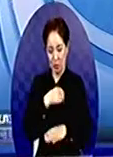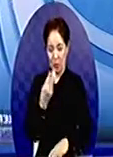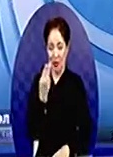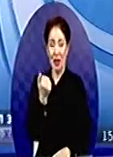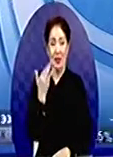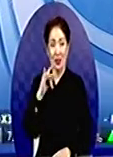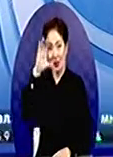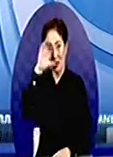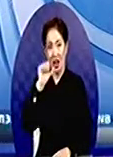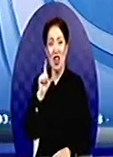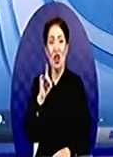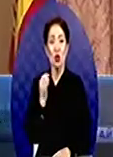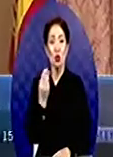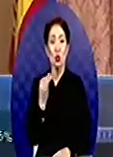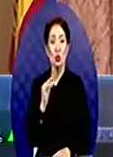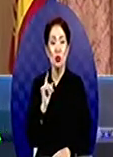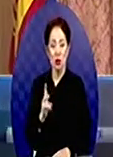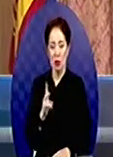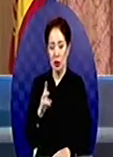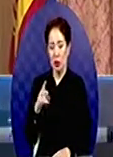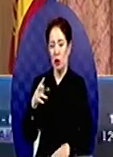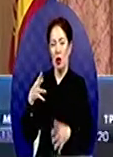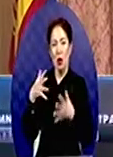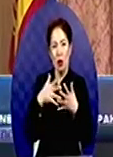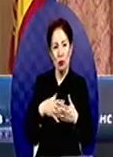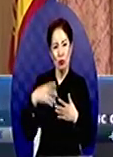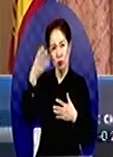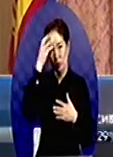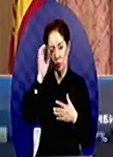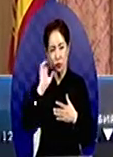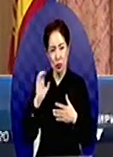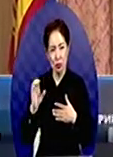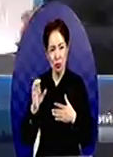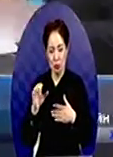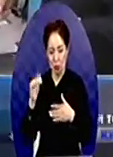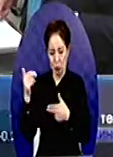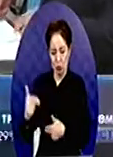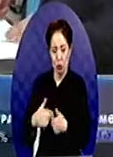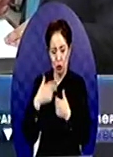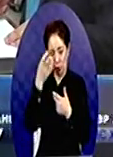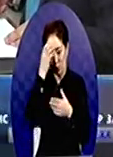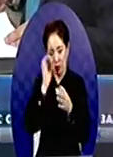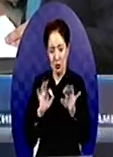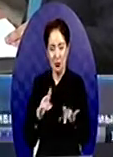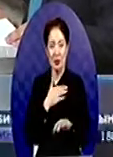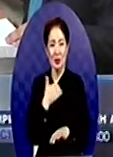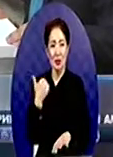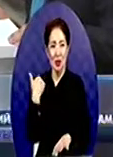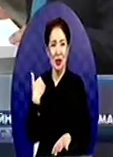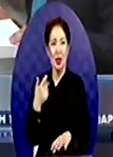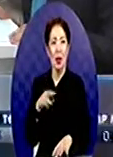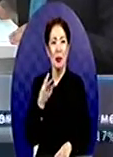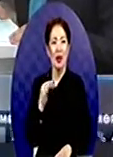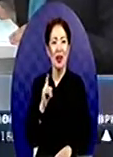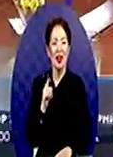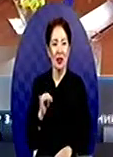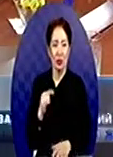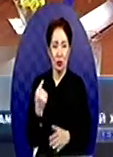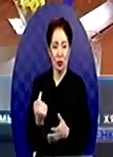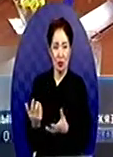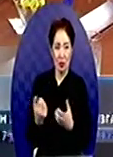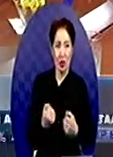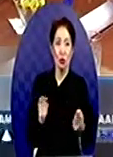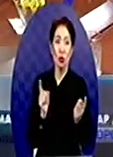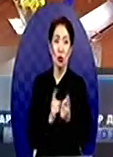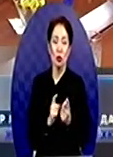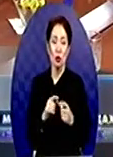Америкийн нэгдсэн улсын төрийн департаментийн Зүүн Ази Номхон далайн асуудал эрхэлсэн туслах төрийн нарийн бичгийн даргын үүрэг гүйцэтгэгч Мерфи хүлийн авч уулзсан хоёр улсын